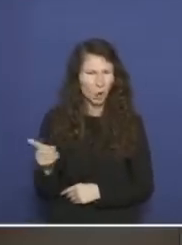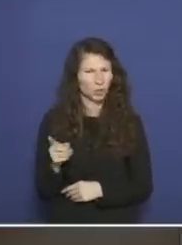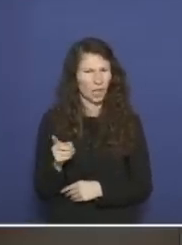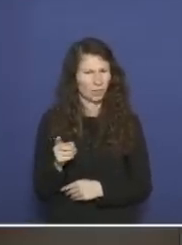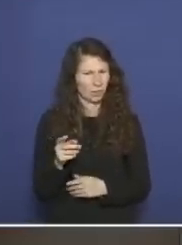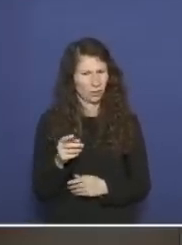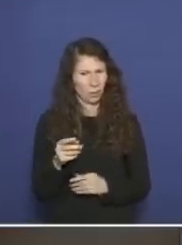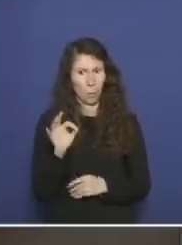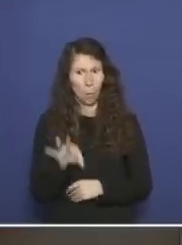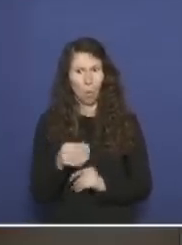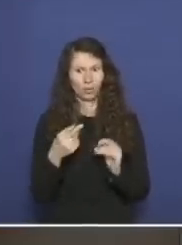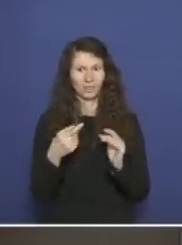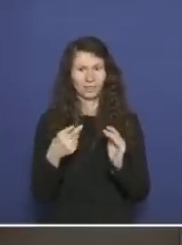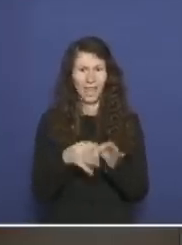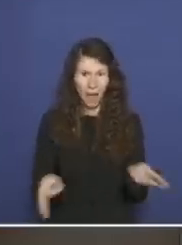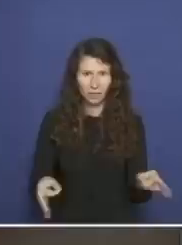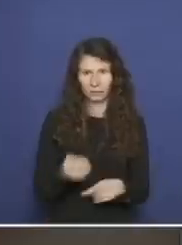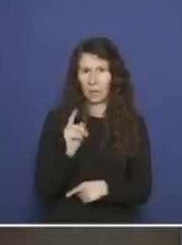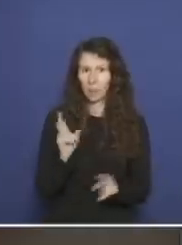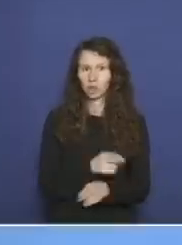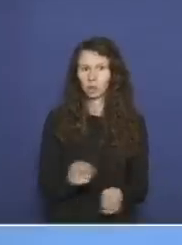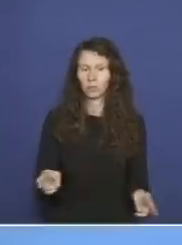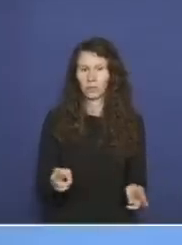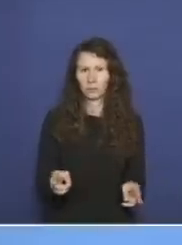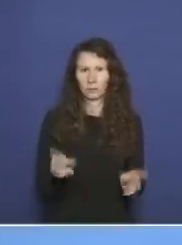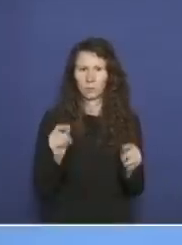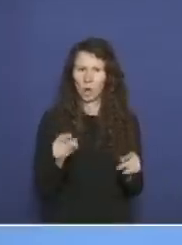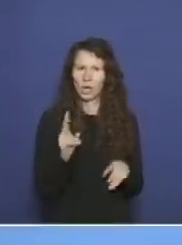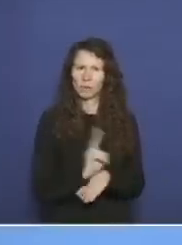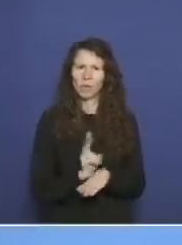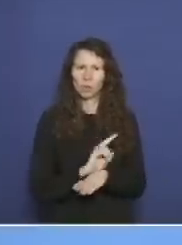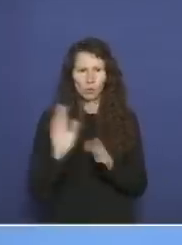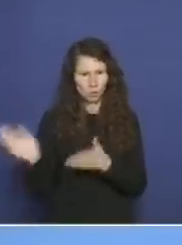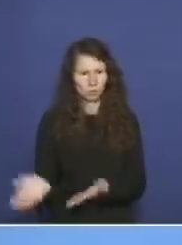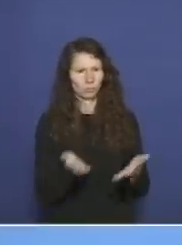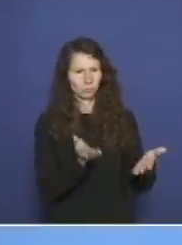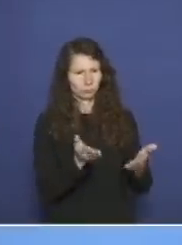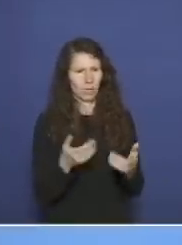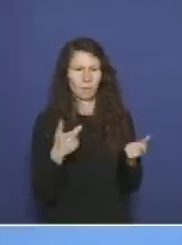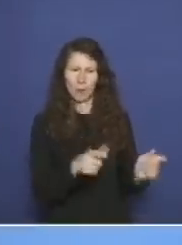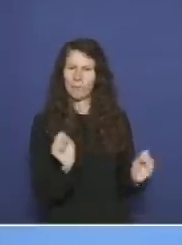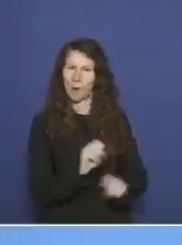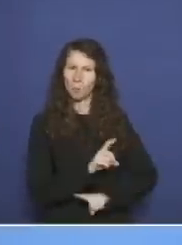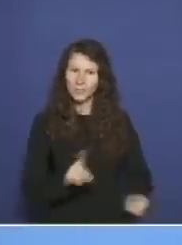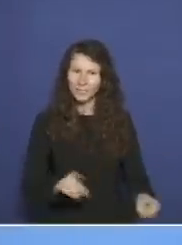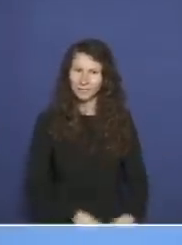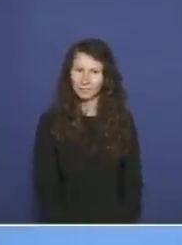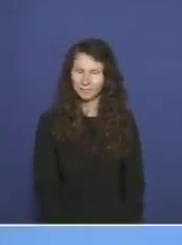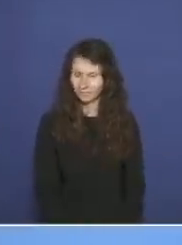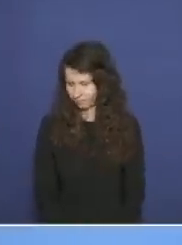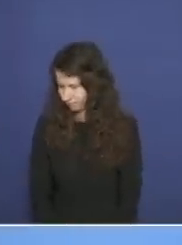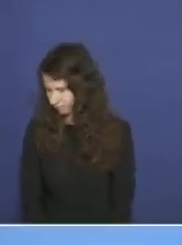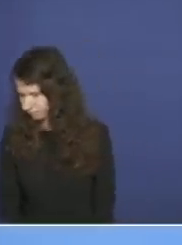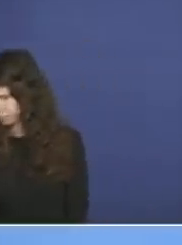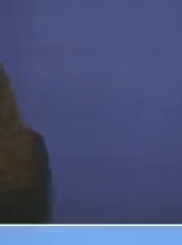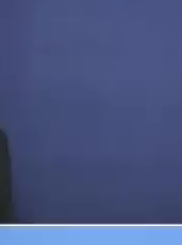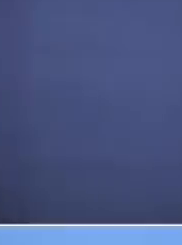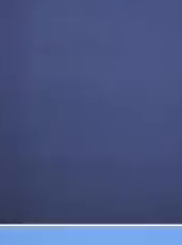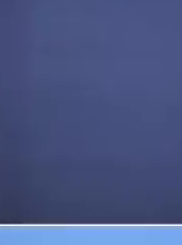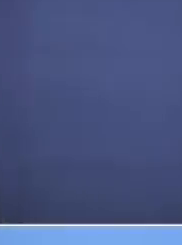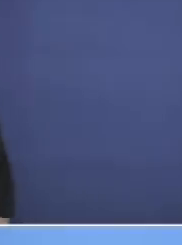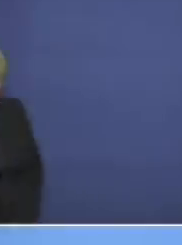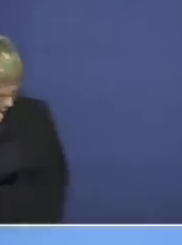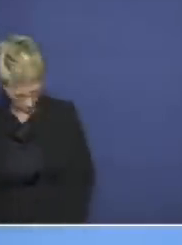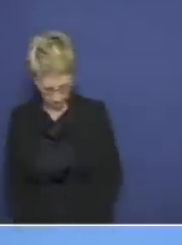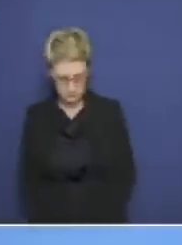auch Tür und Tor geöffnet wurde? Also zuerst einmal wissen weder Sie noch ich, in welchem Umfang, weil ich finde, das ist mir zu